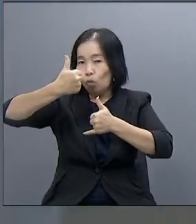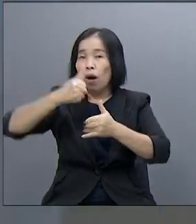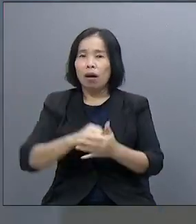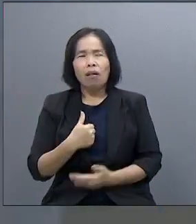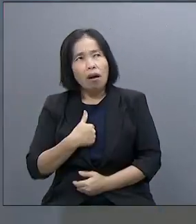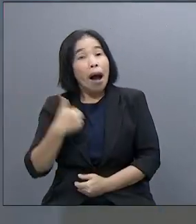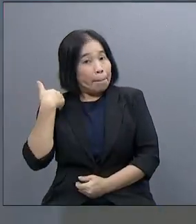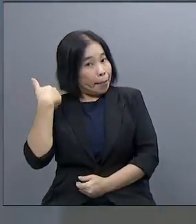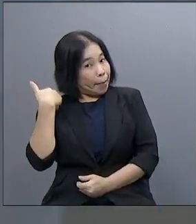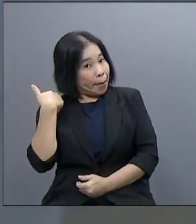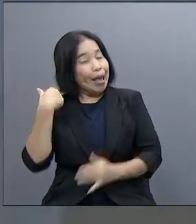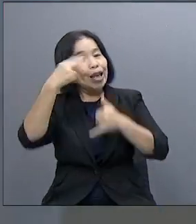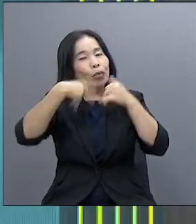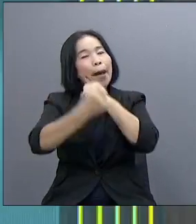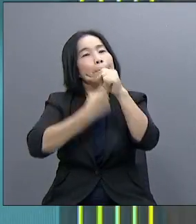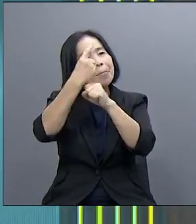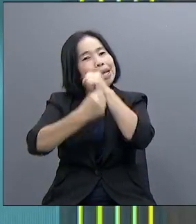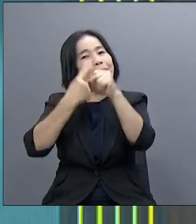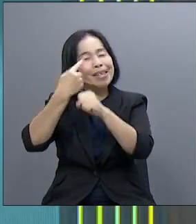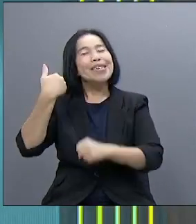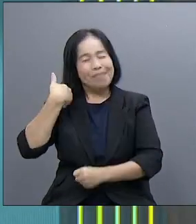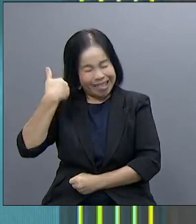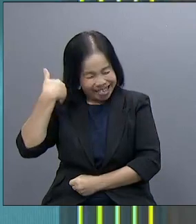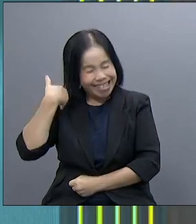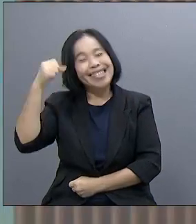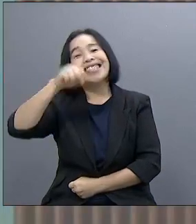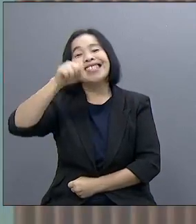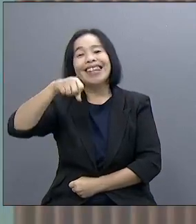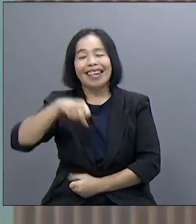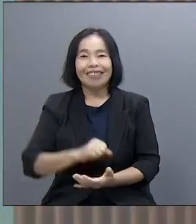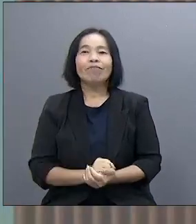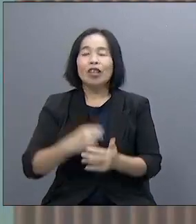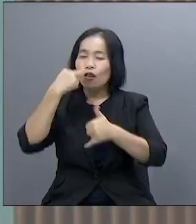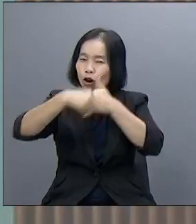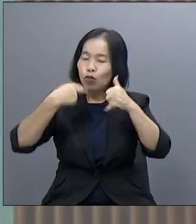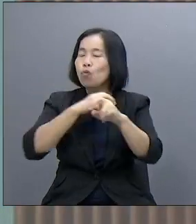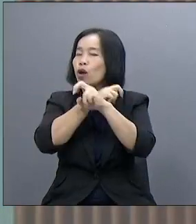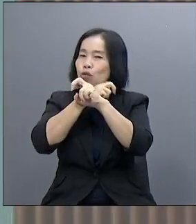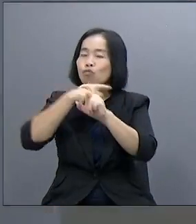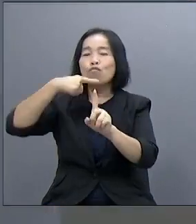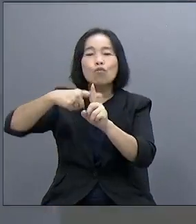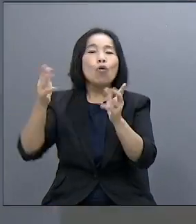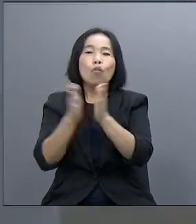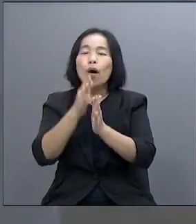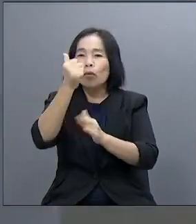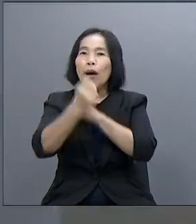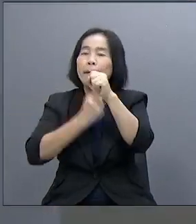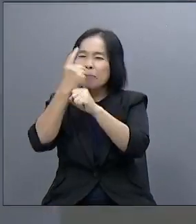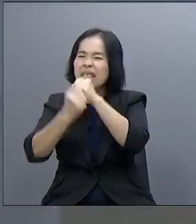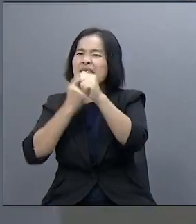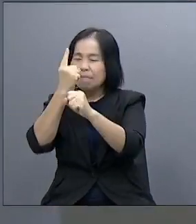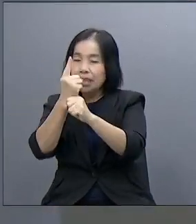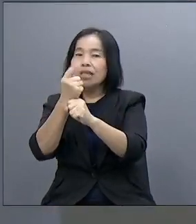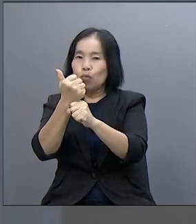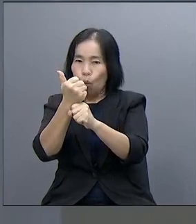ำปีก็เริ่มมีแล้วนะคะคุณหมอและ ตามช่วงอายุที่สมควรนะครับ ครับ ครับผม ก็จะได้รู้ตัวเอง ใช่แล้วค่ะนะคะสิ่งหนึ่งที่สำคัญแล้วก็อย่างที่คุณ